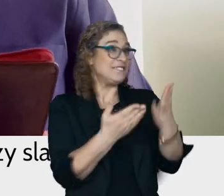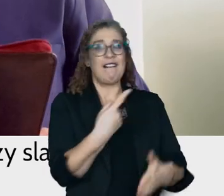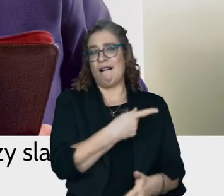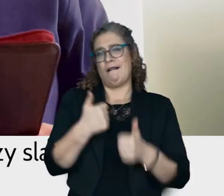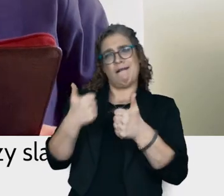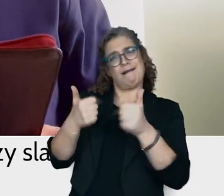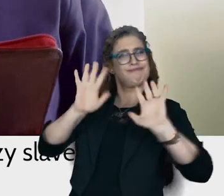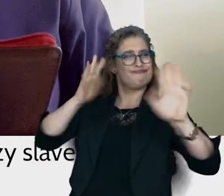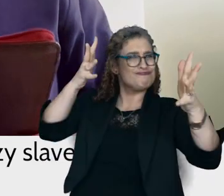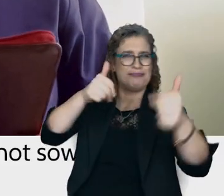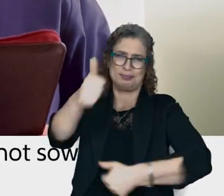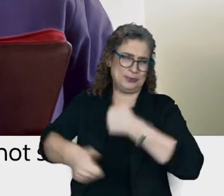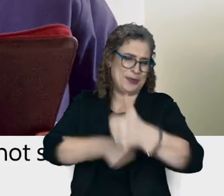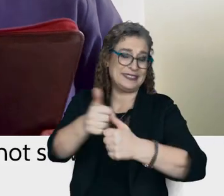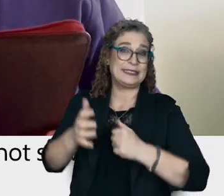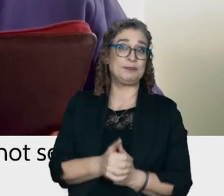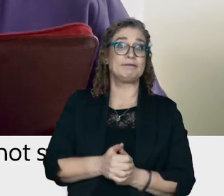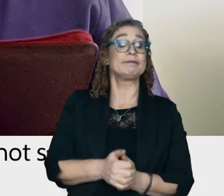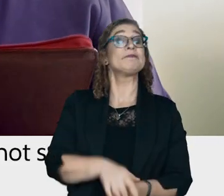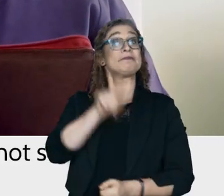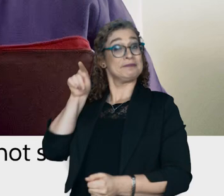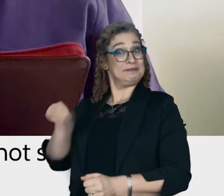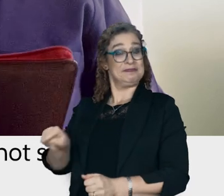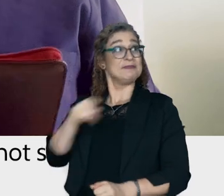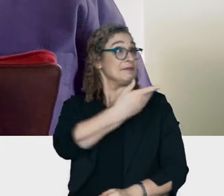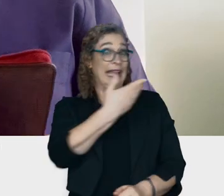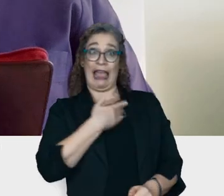فأجاب سيده وقال له أيها العبد الشرير والكسلان